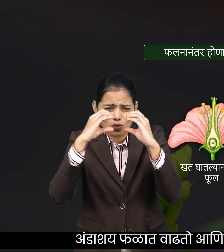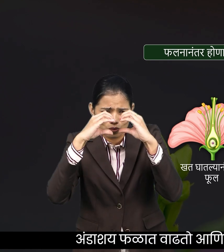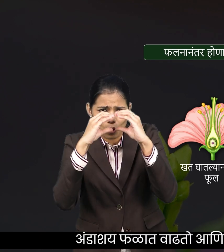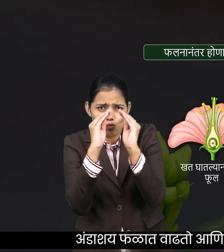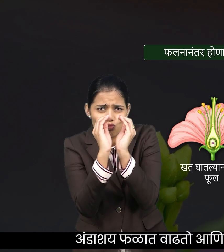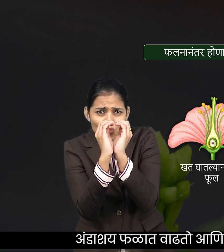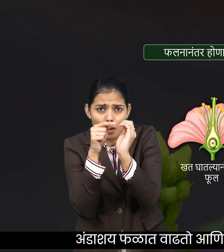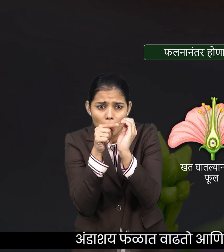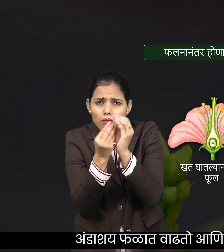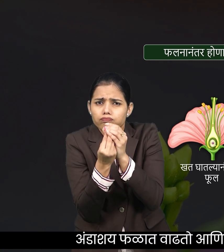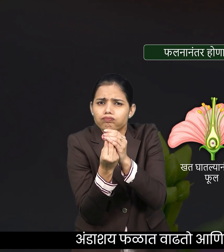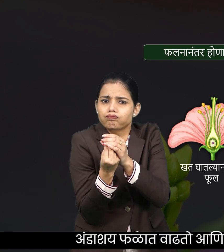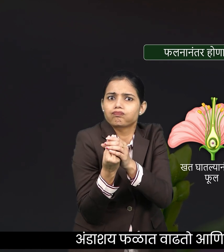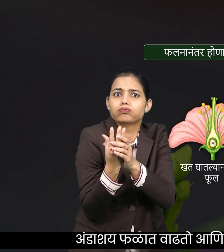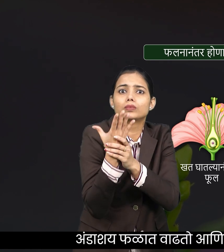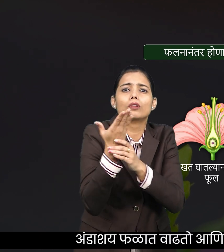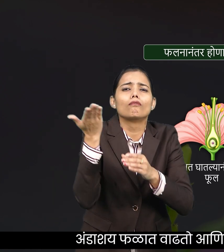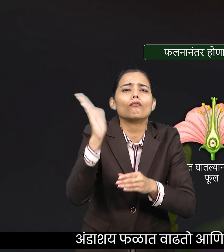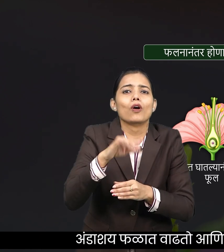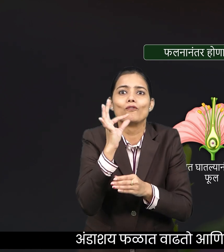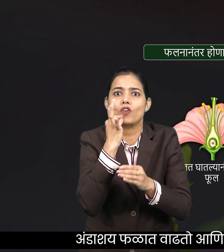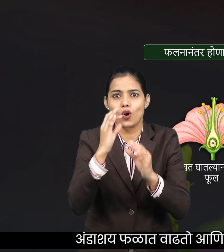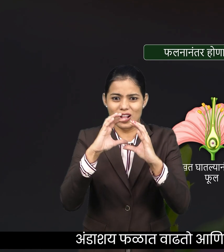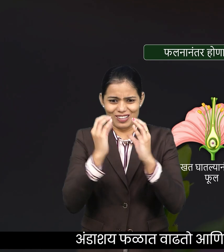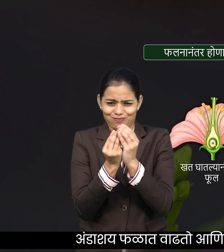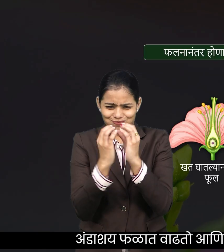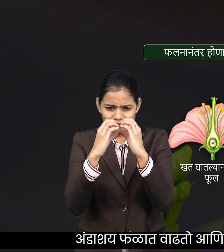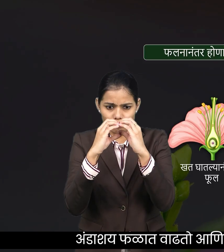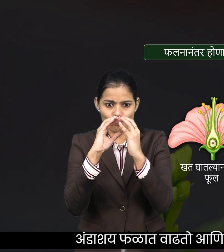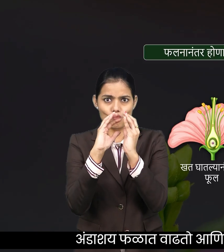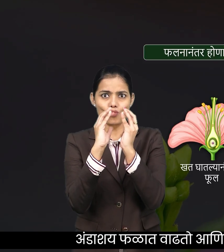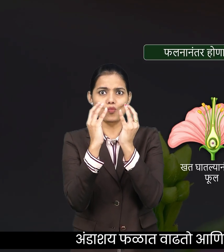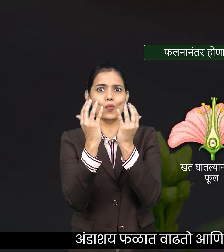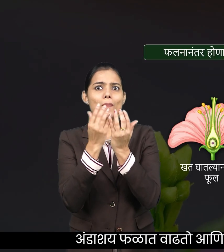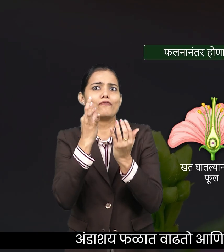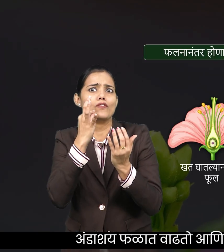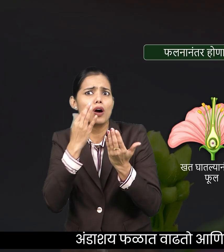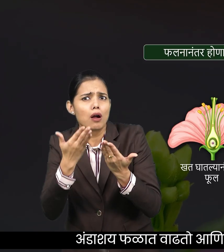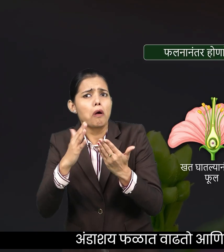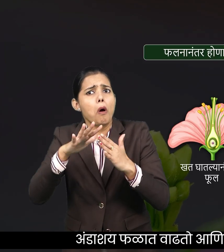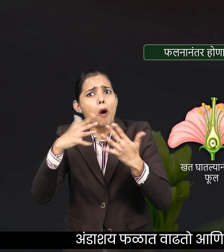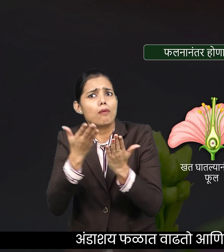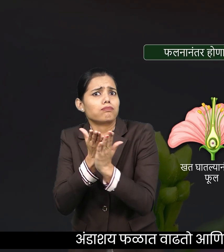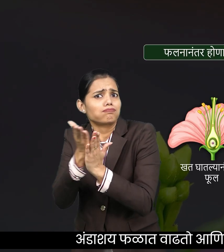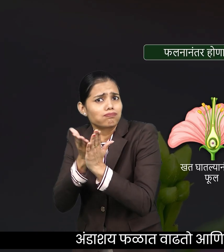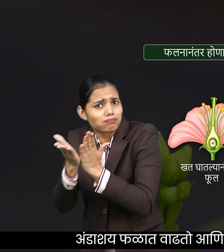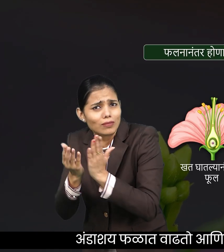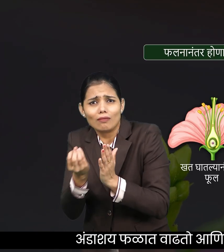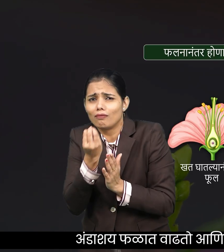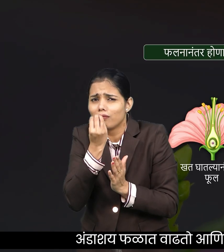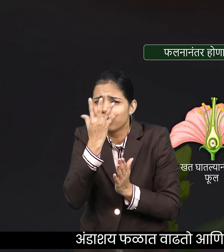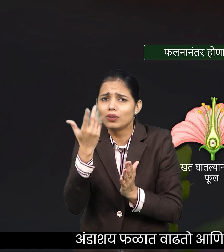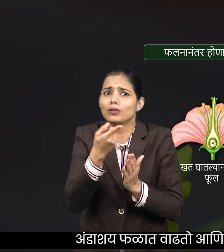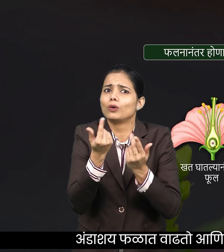अंडाशय फळात वाढतो आणि फुलांचे इतर भाग सहसा गळून पडतात.